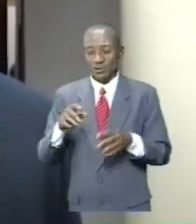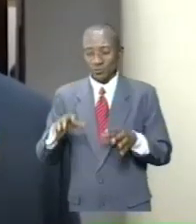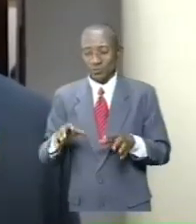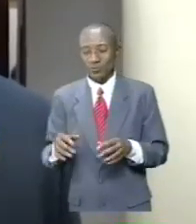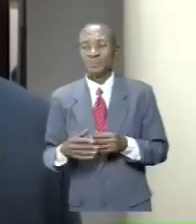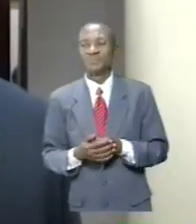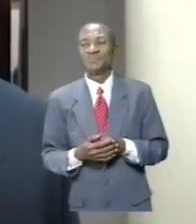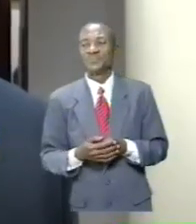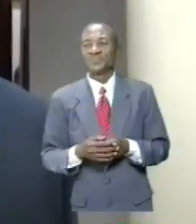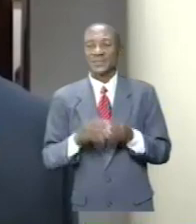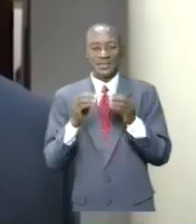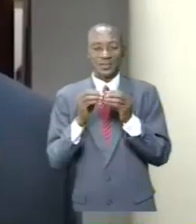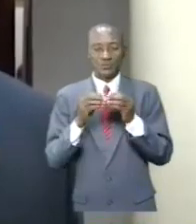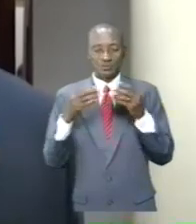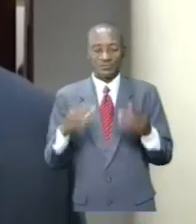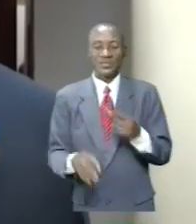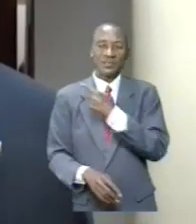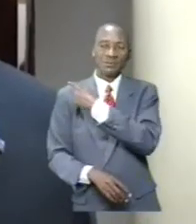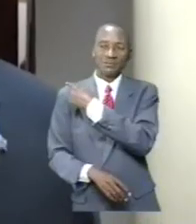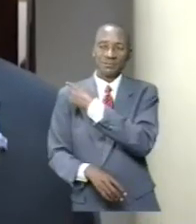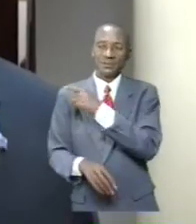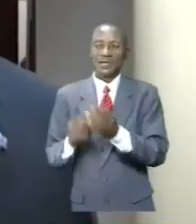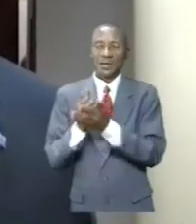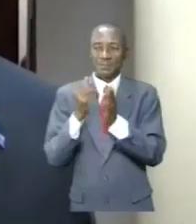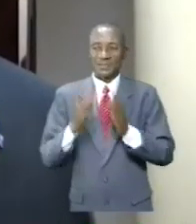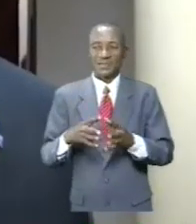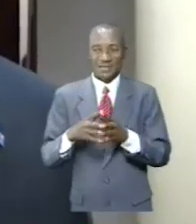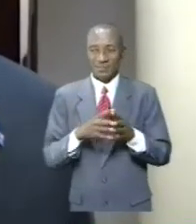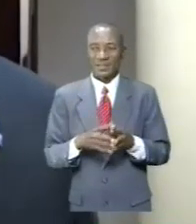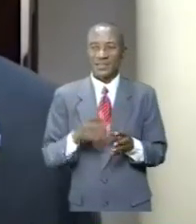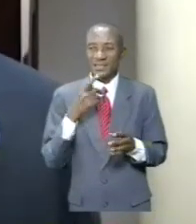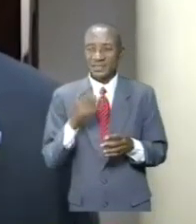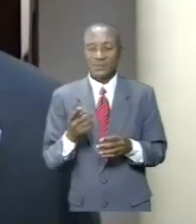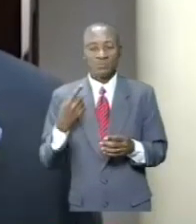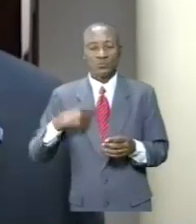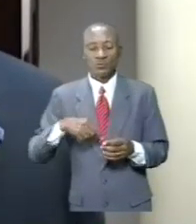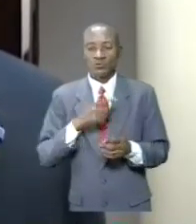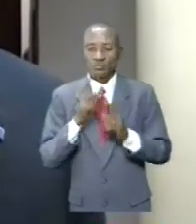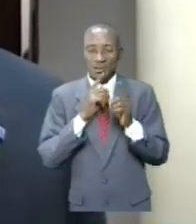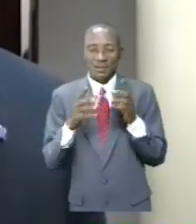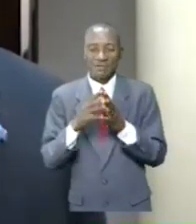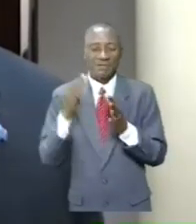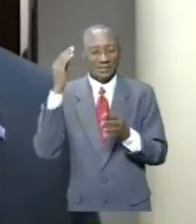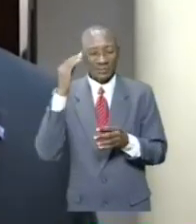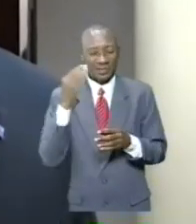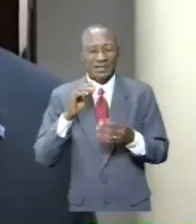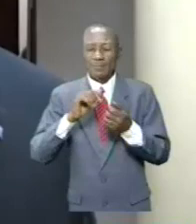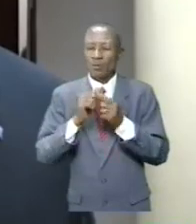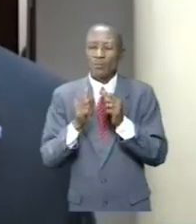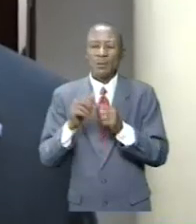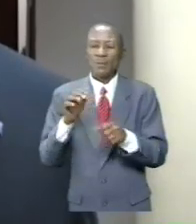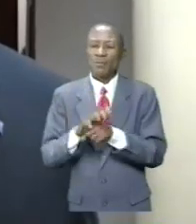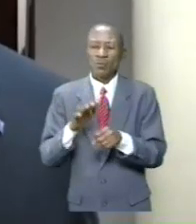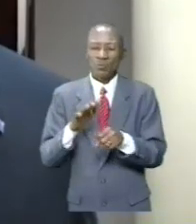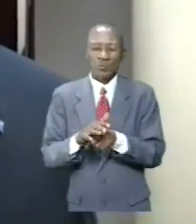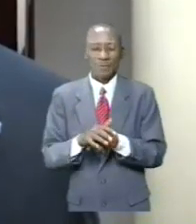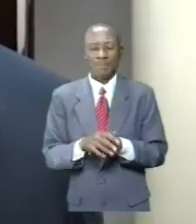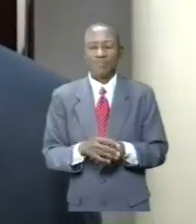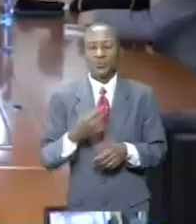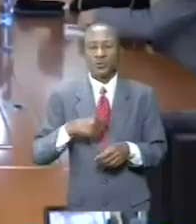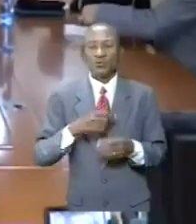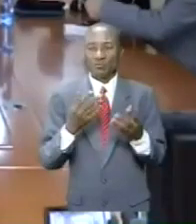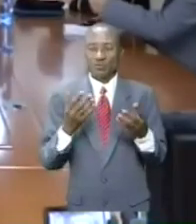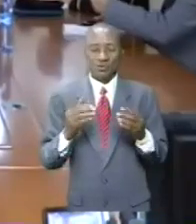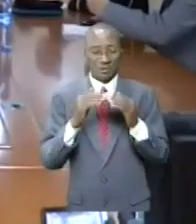défense, pour voir qu'est-ce qu'on peut faire ensemble pour améliorer la sécurité et avancer la paix dans les